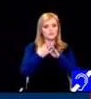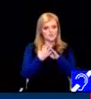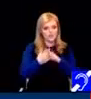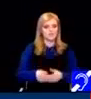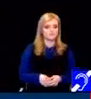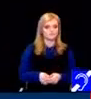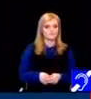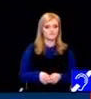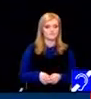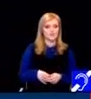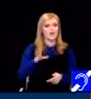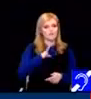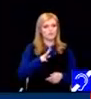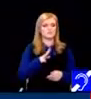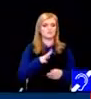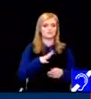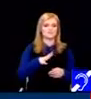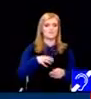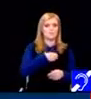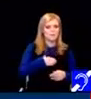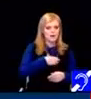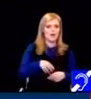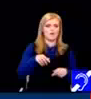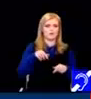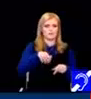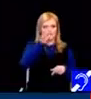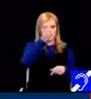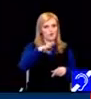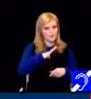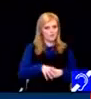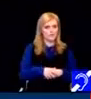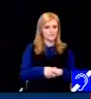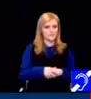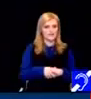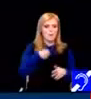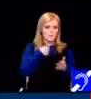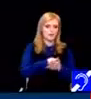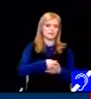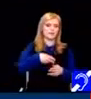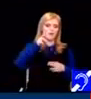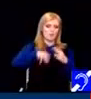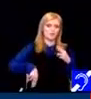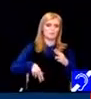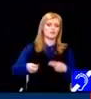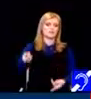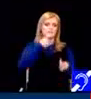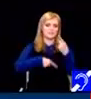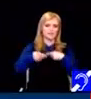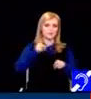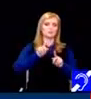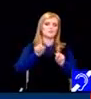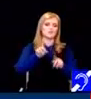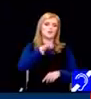fost și subprefect, prefect al Chișinăului. Deci, dar până la urmă s-a întors la cei